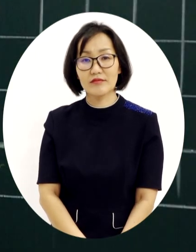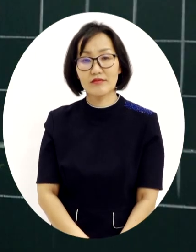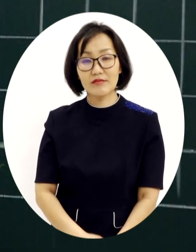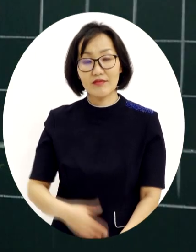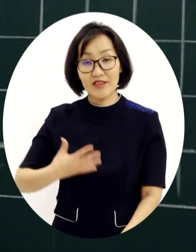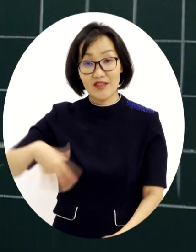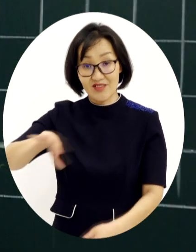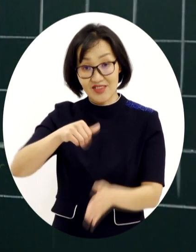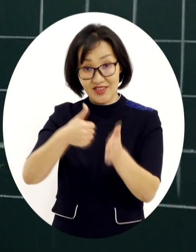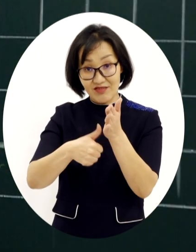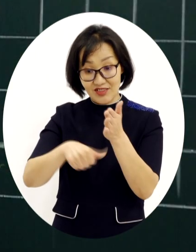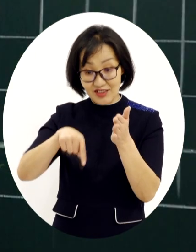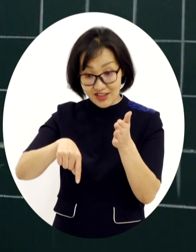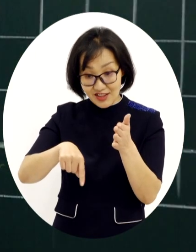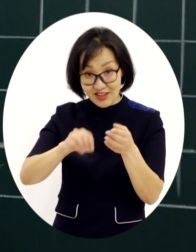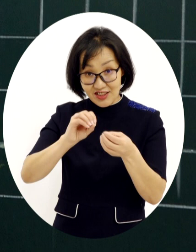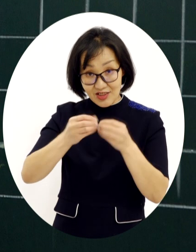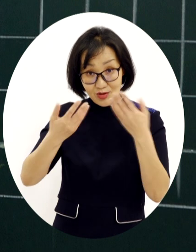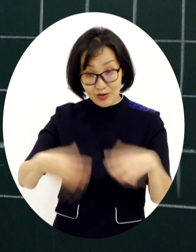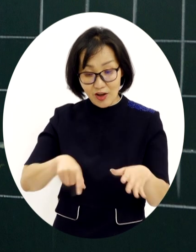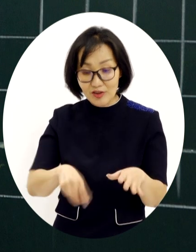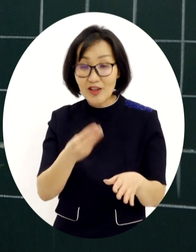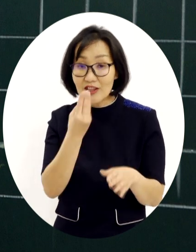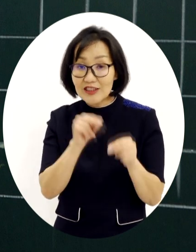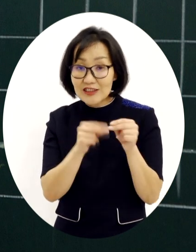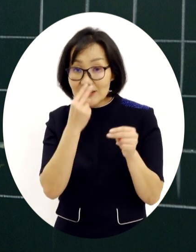За, бүгдээрээ дэвтэртээ хийснийгаа шалгая.